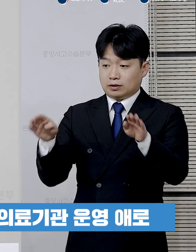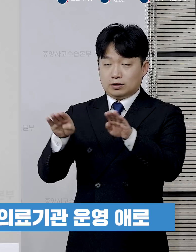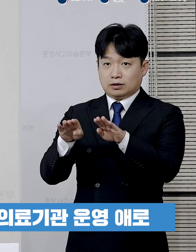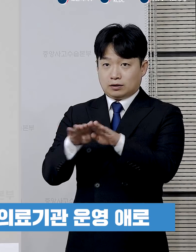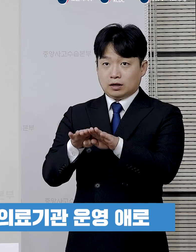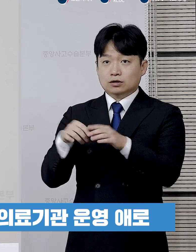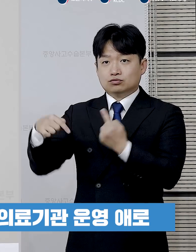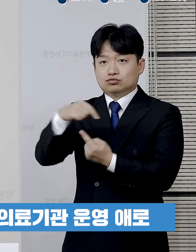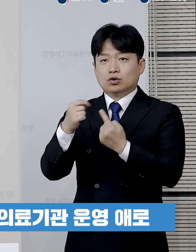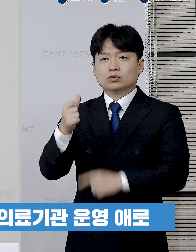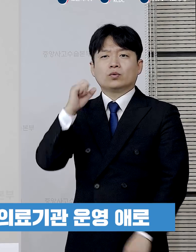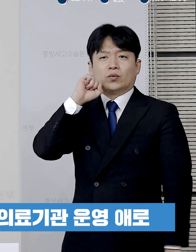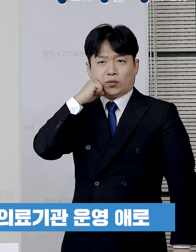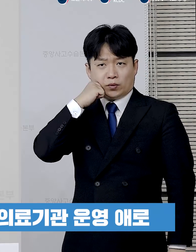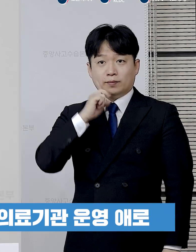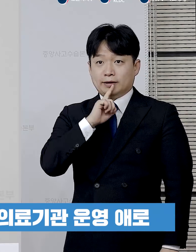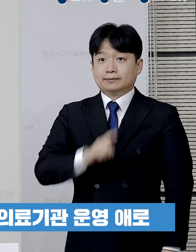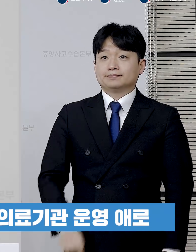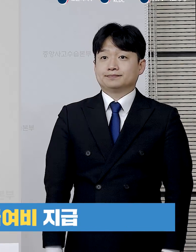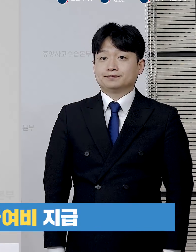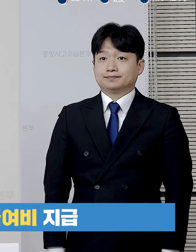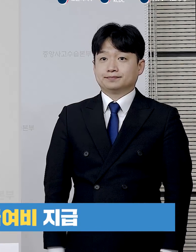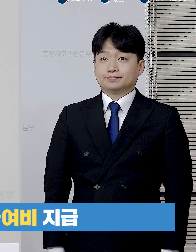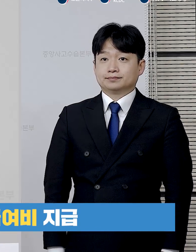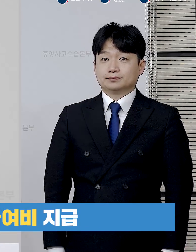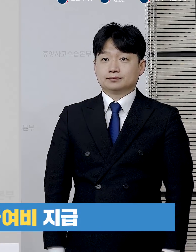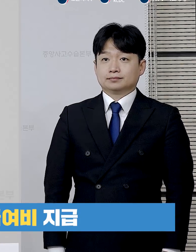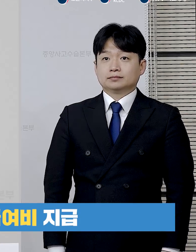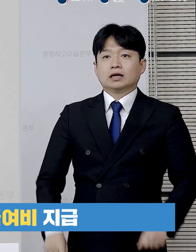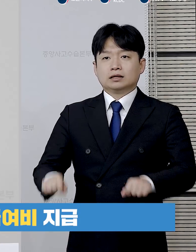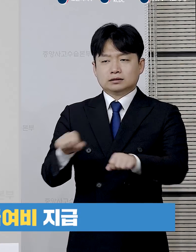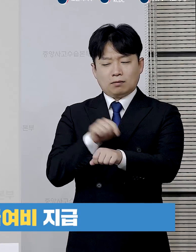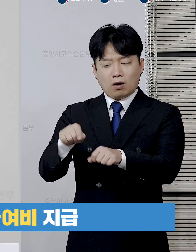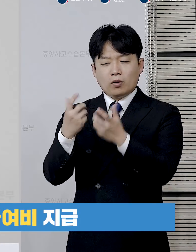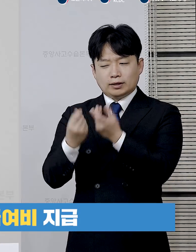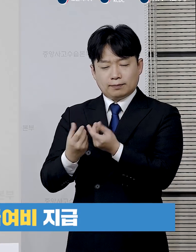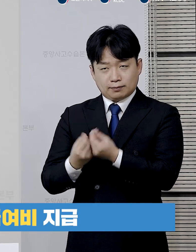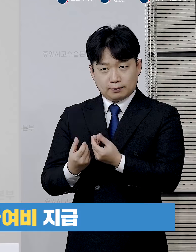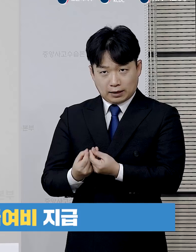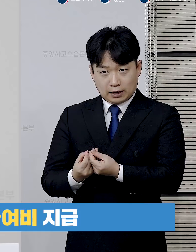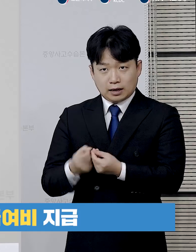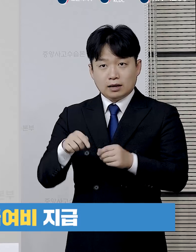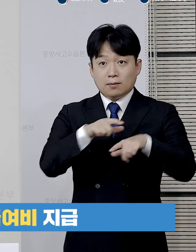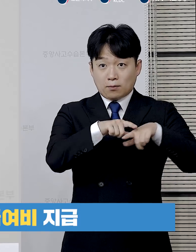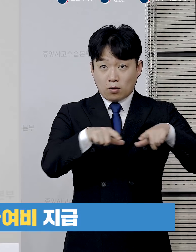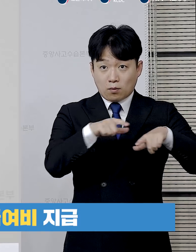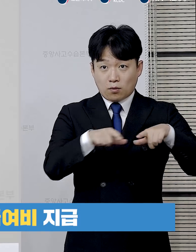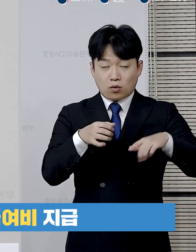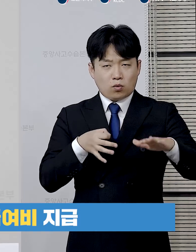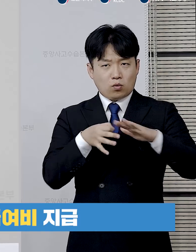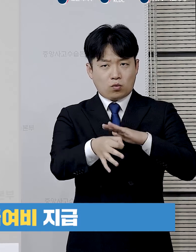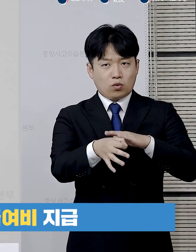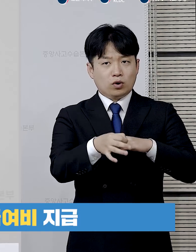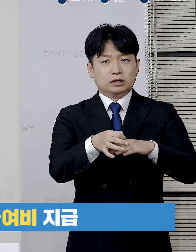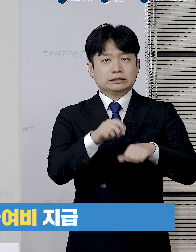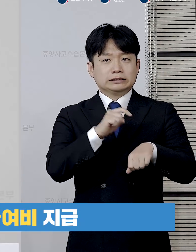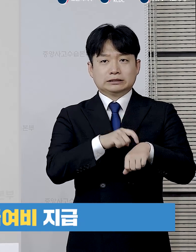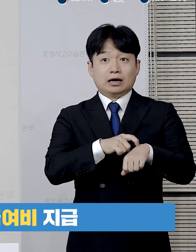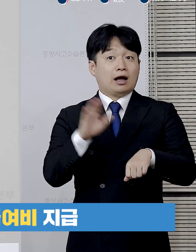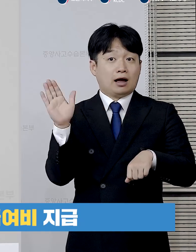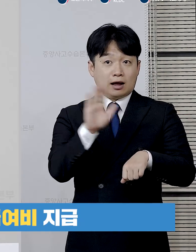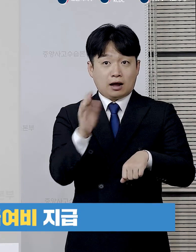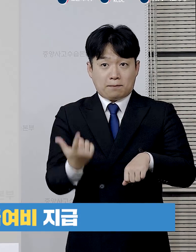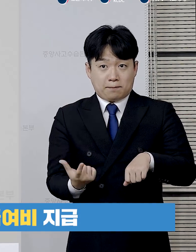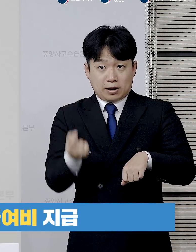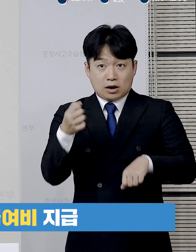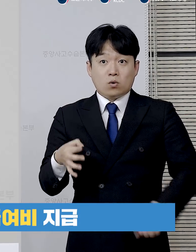의료기관의 운영이 어려워지고 있습니다. 이런 특례를 통해 의료기관은 통상적인 지급 시보다 더